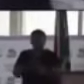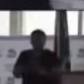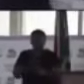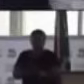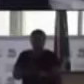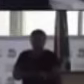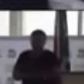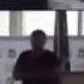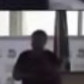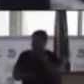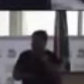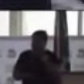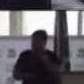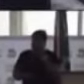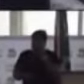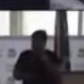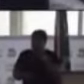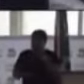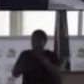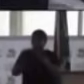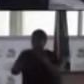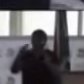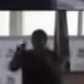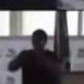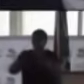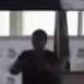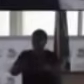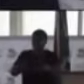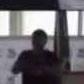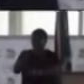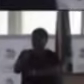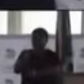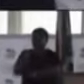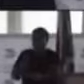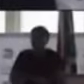ngiphakamise okukhulu ukubonga futhi